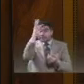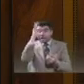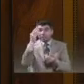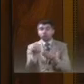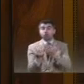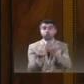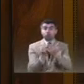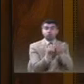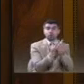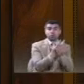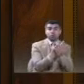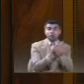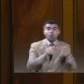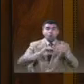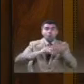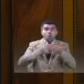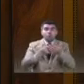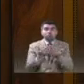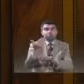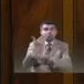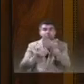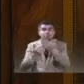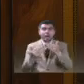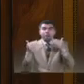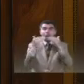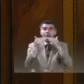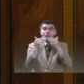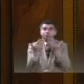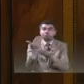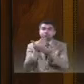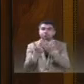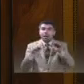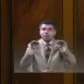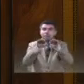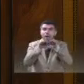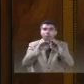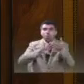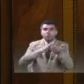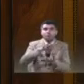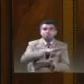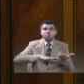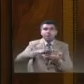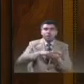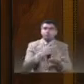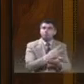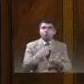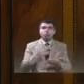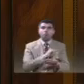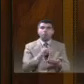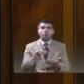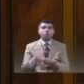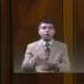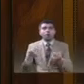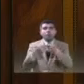وقائية عقلانية في إطار مقاربة استراتيجية حاذرة للتوازنات الماكرو